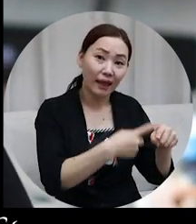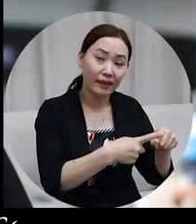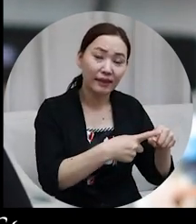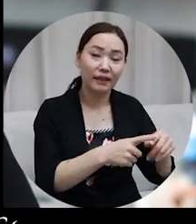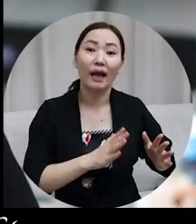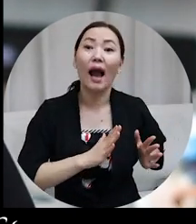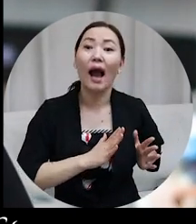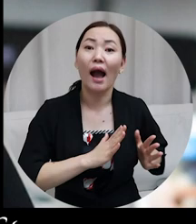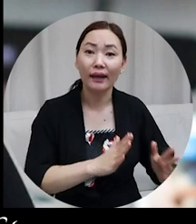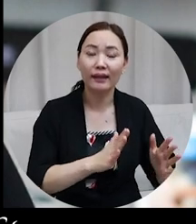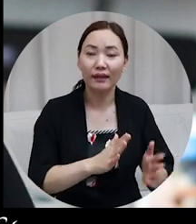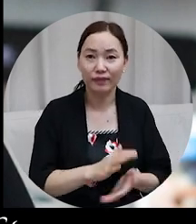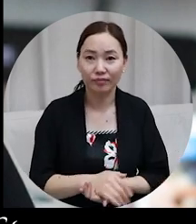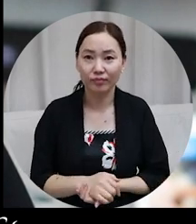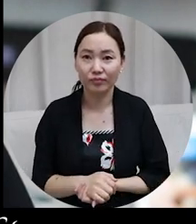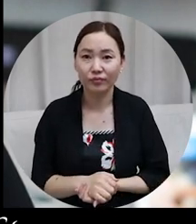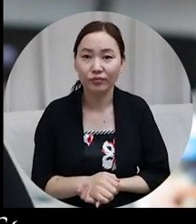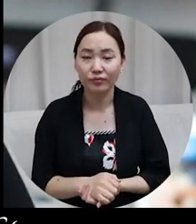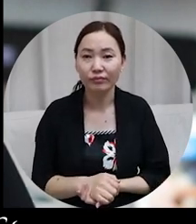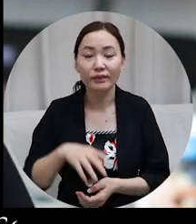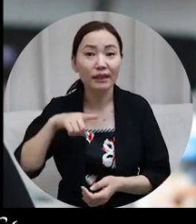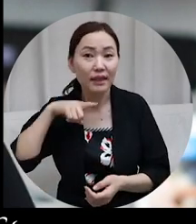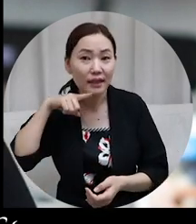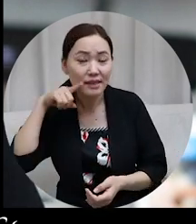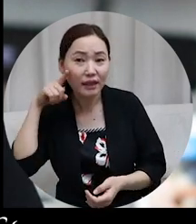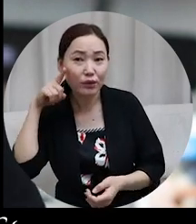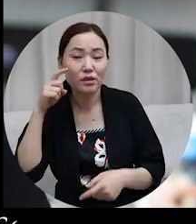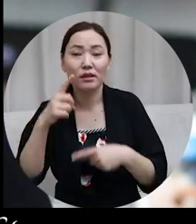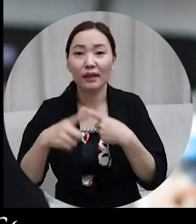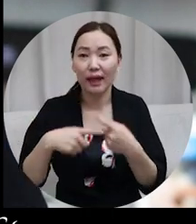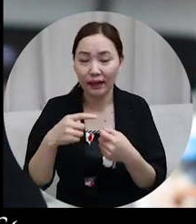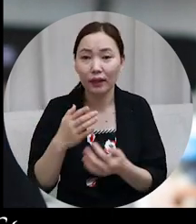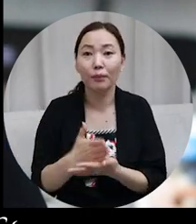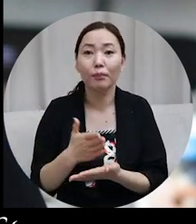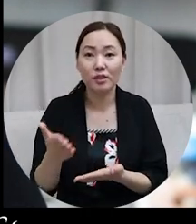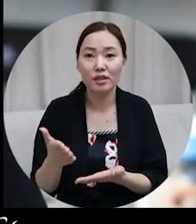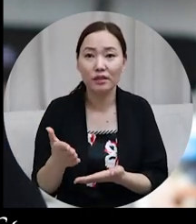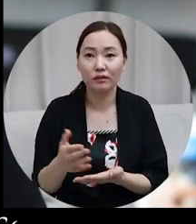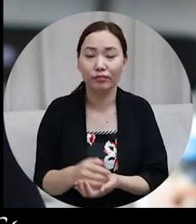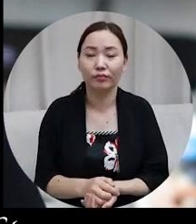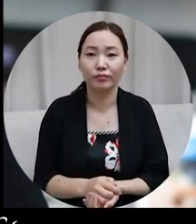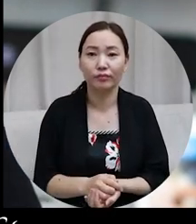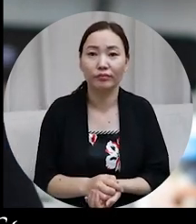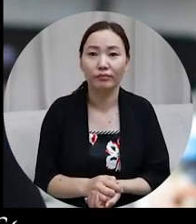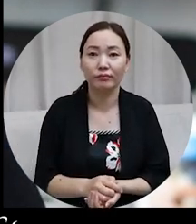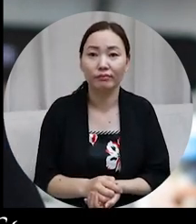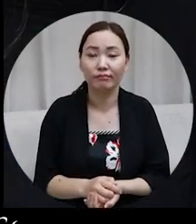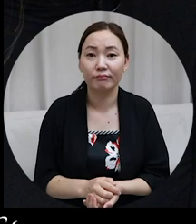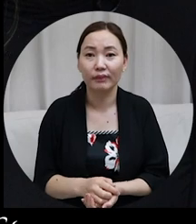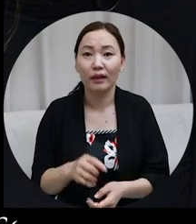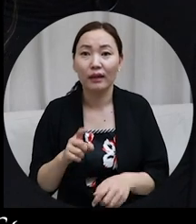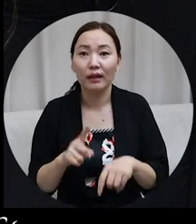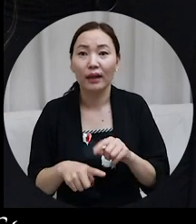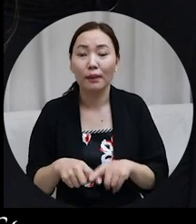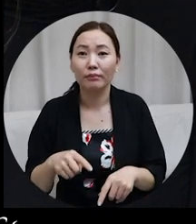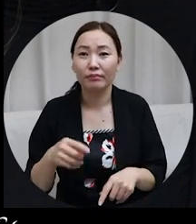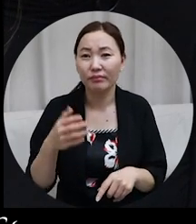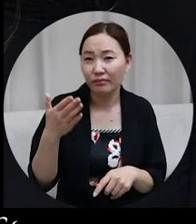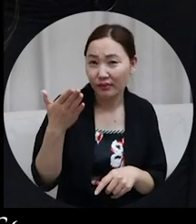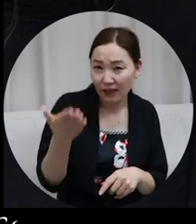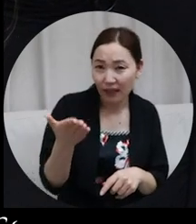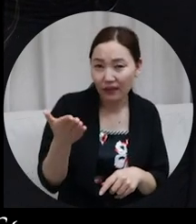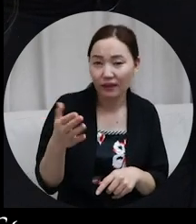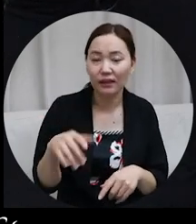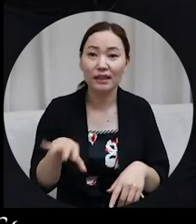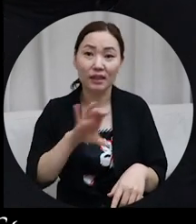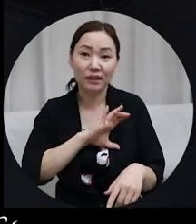дээ эрг хандлага залуусын инэ гэж одоо нэ тэрэг л энэ бол ерөөсөө хүний юмд хандах хандлага байхгүй одоо хичнээн чамд